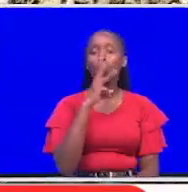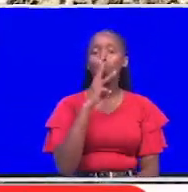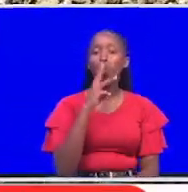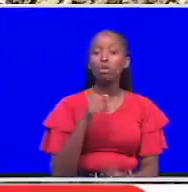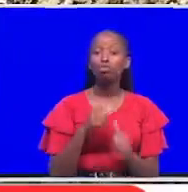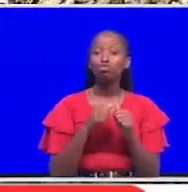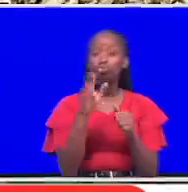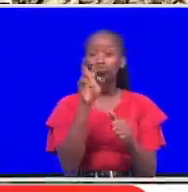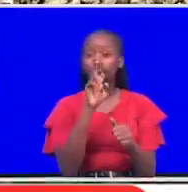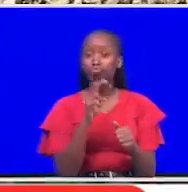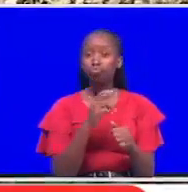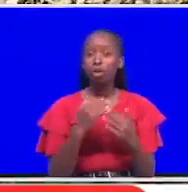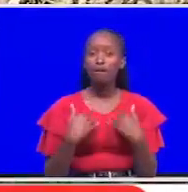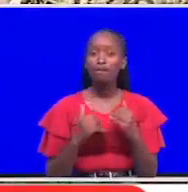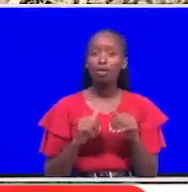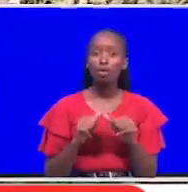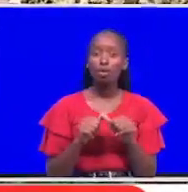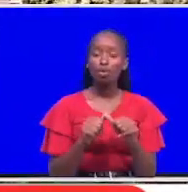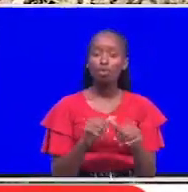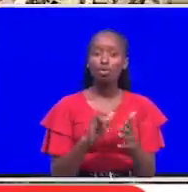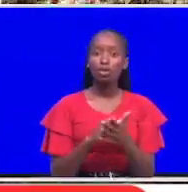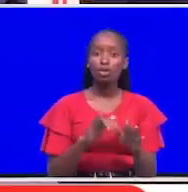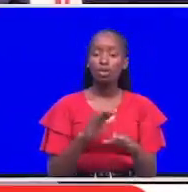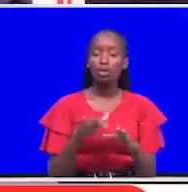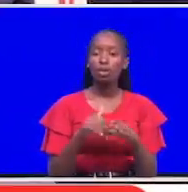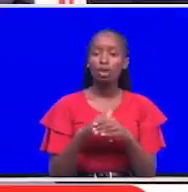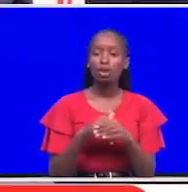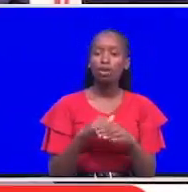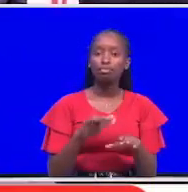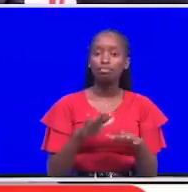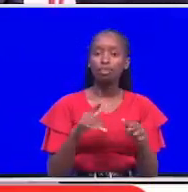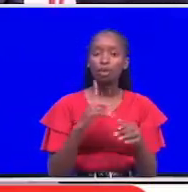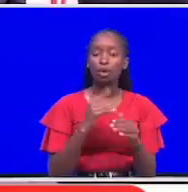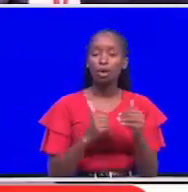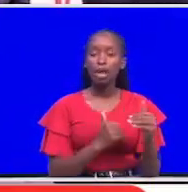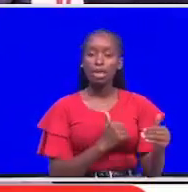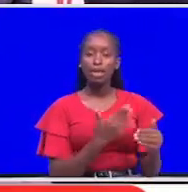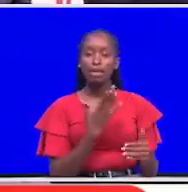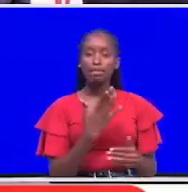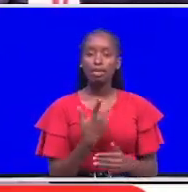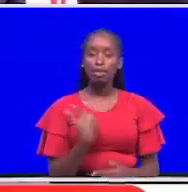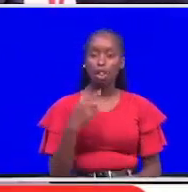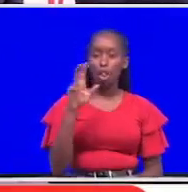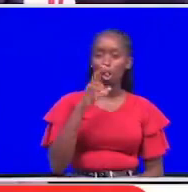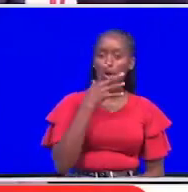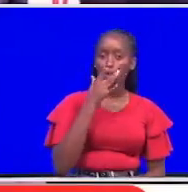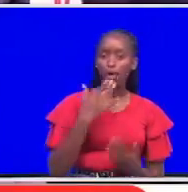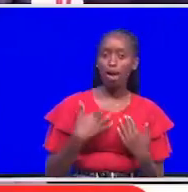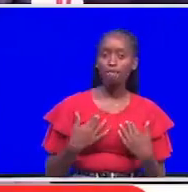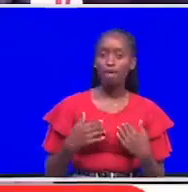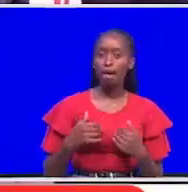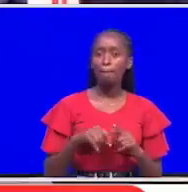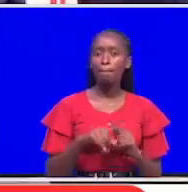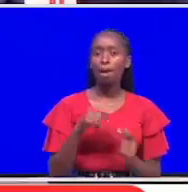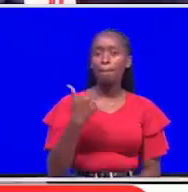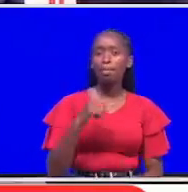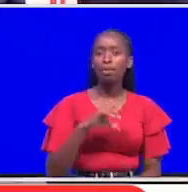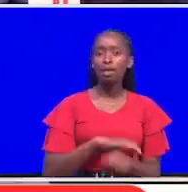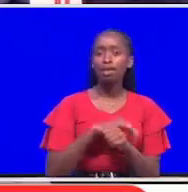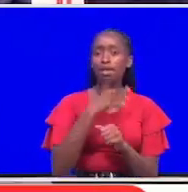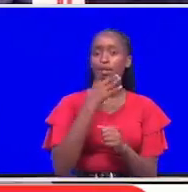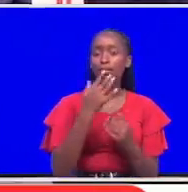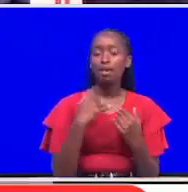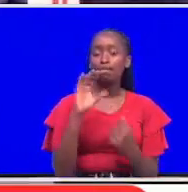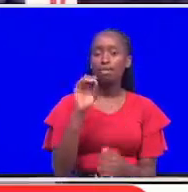eneo hili katika bwawa moja karibu na hapa. Kwa saa hii tumemtafuta bado tujempata. Watu wa kupima wamekuja,